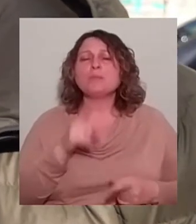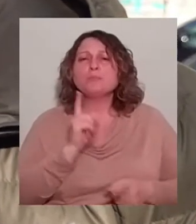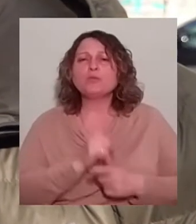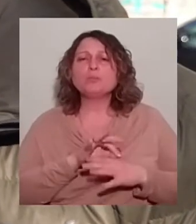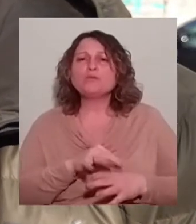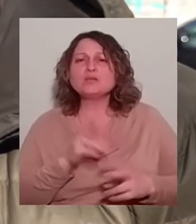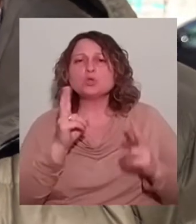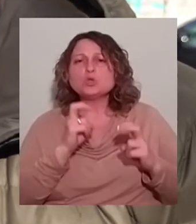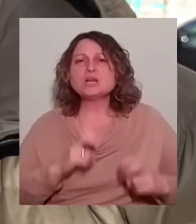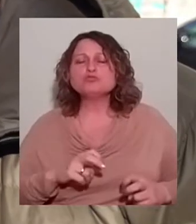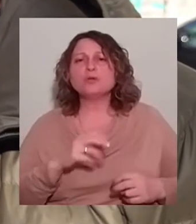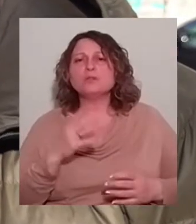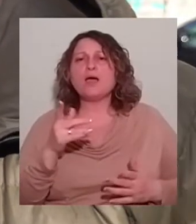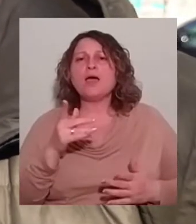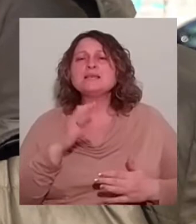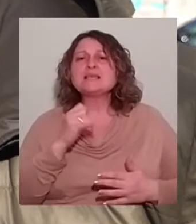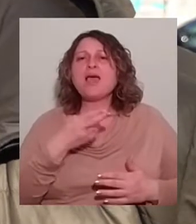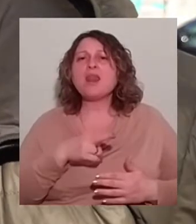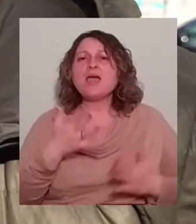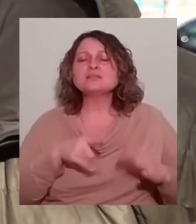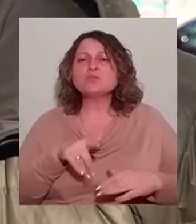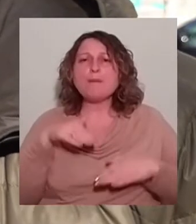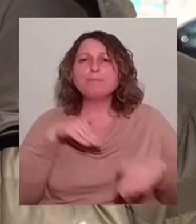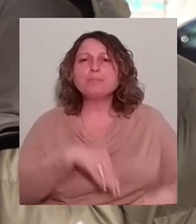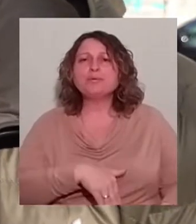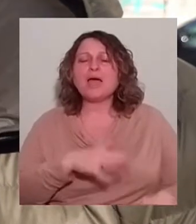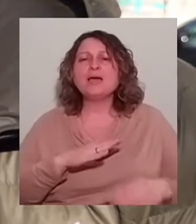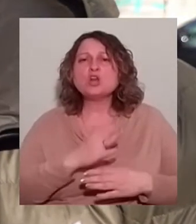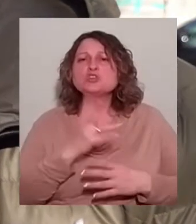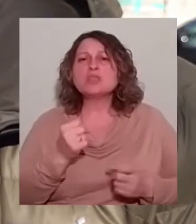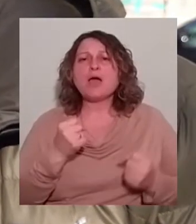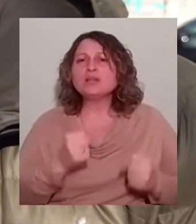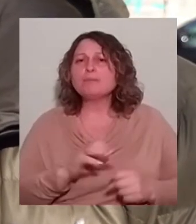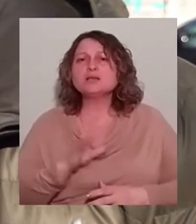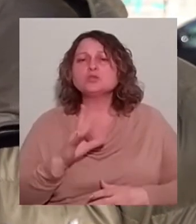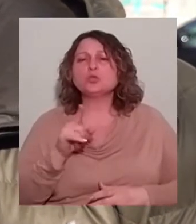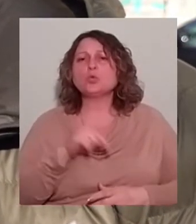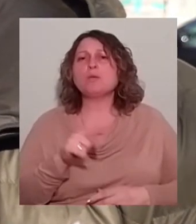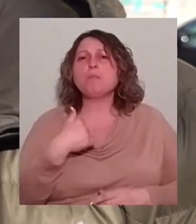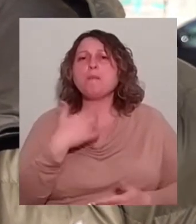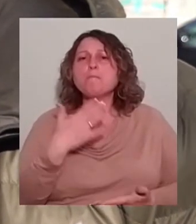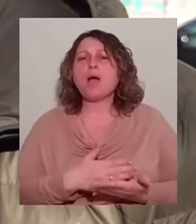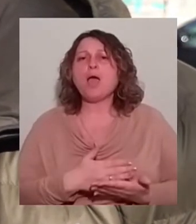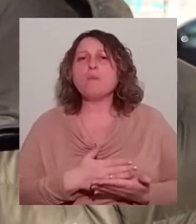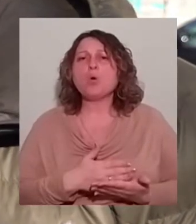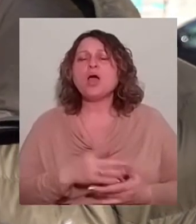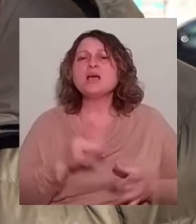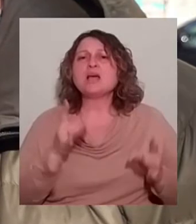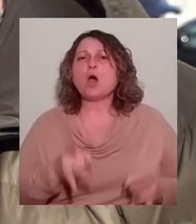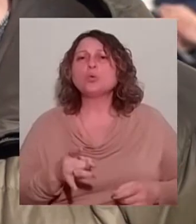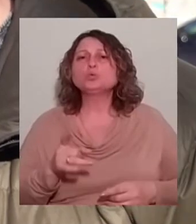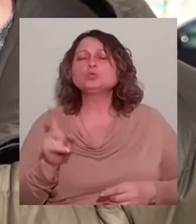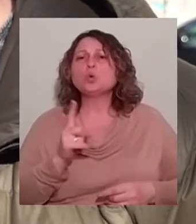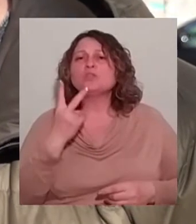скелею. Якщо вона піде, якщо ця тріщина, да, не втримається, тоді ми маємо загрозу того, що дві будівлі,